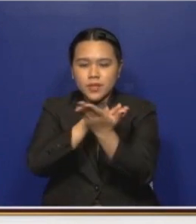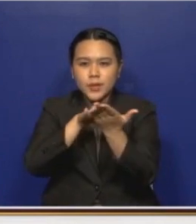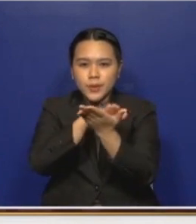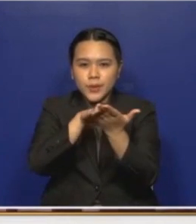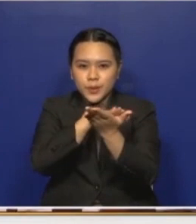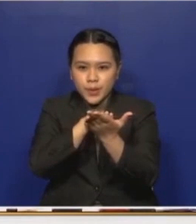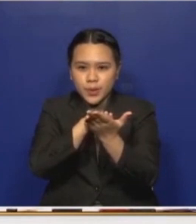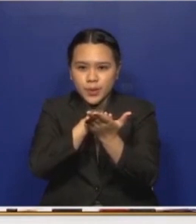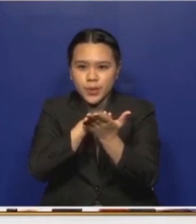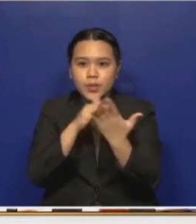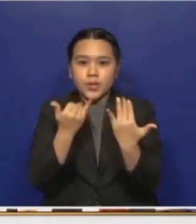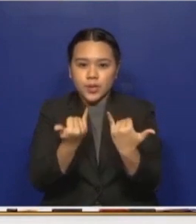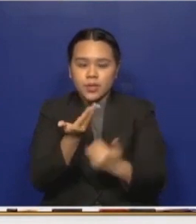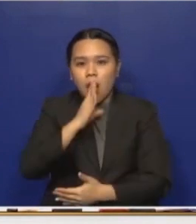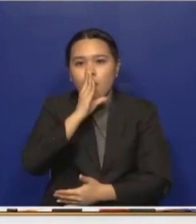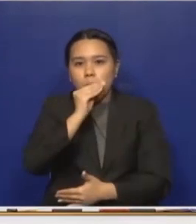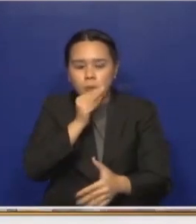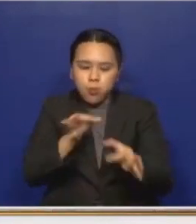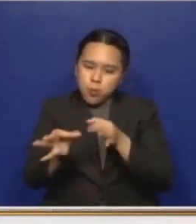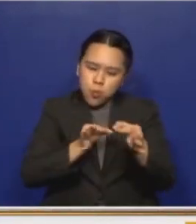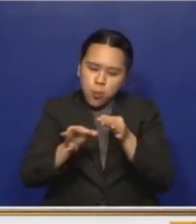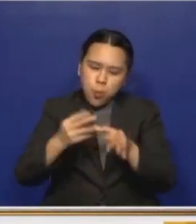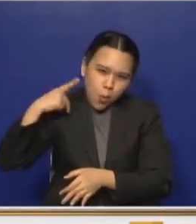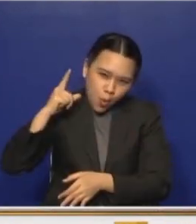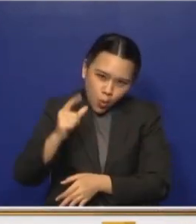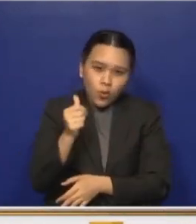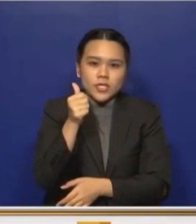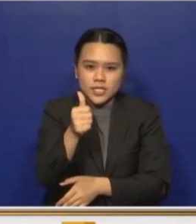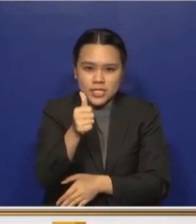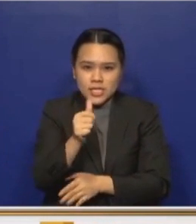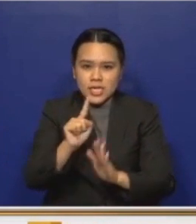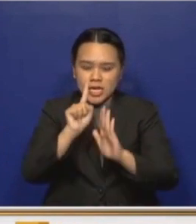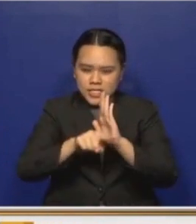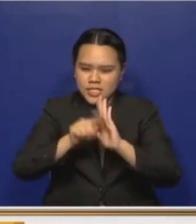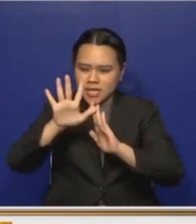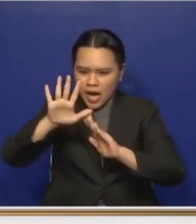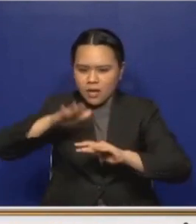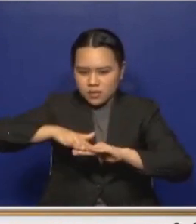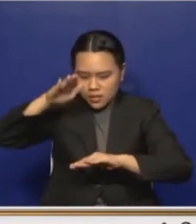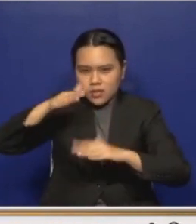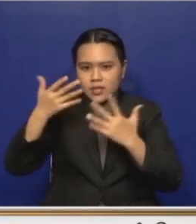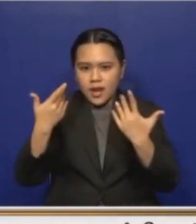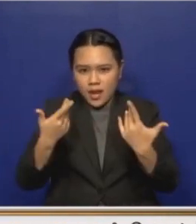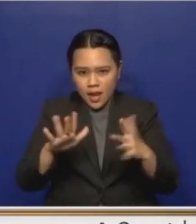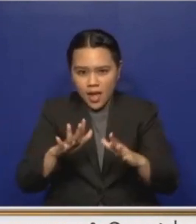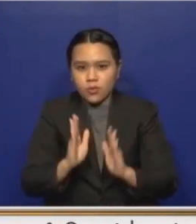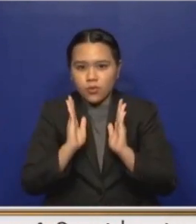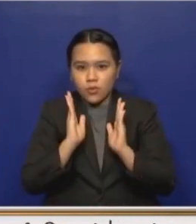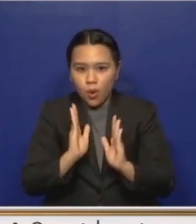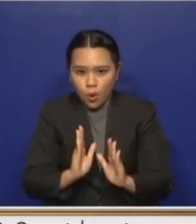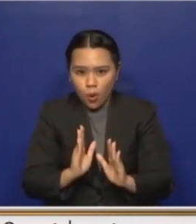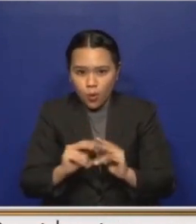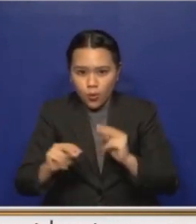ติดขออภัยนะครับ สิ่งที่ท่านอภิปรายมาเป็นประโยชน์มากตอนนี้เกิน